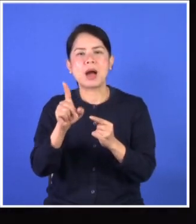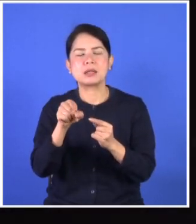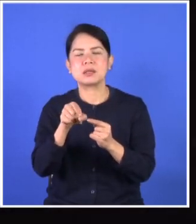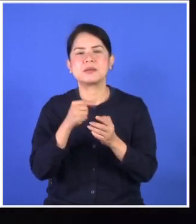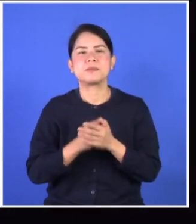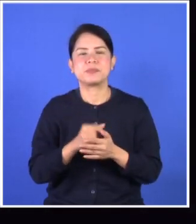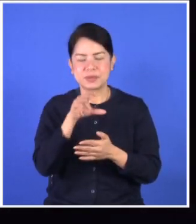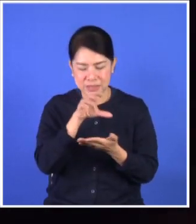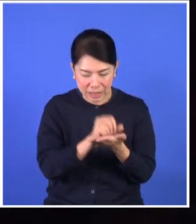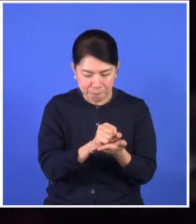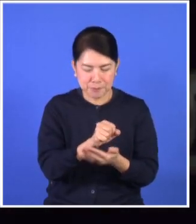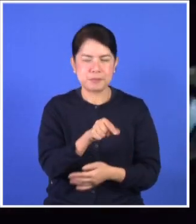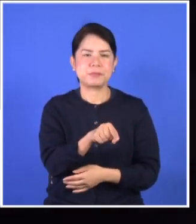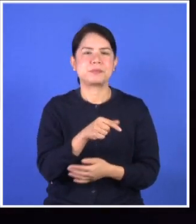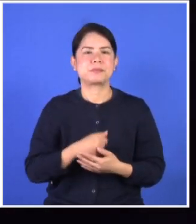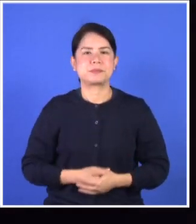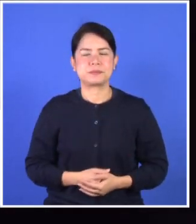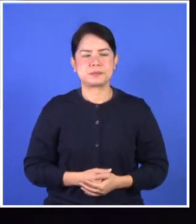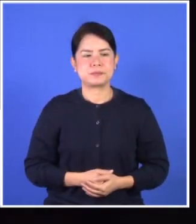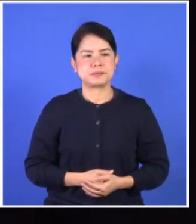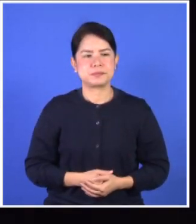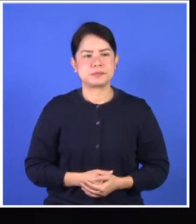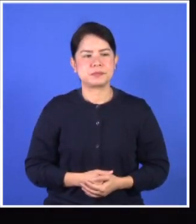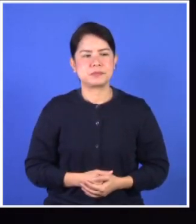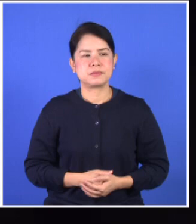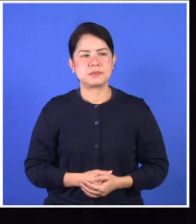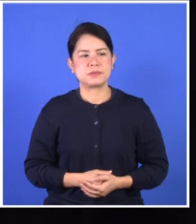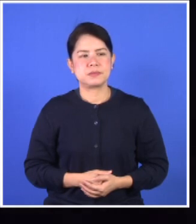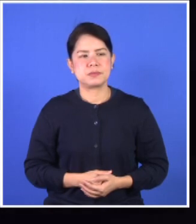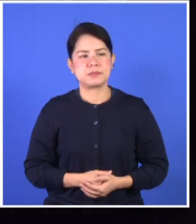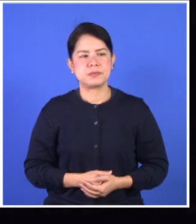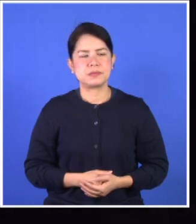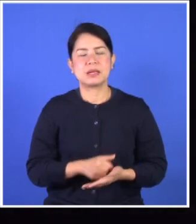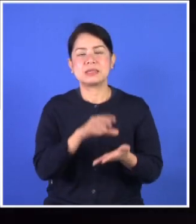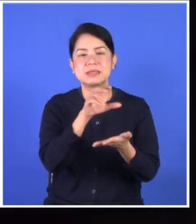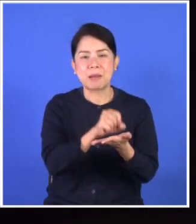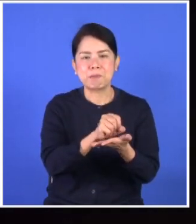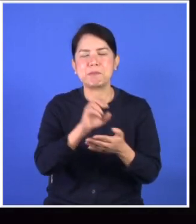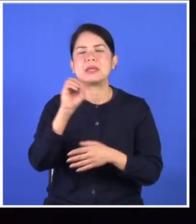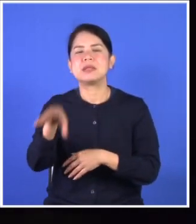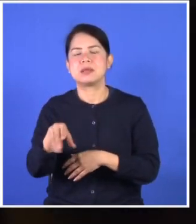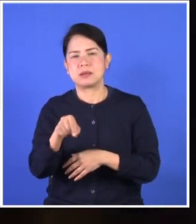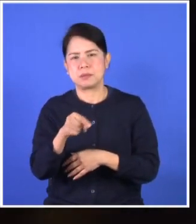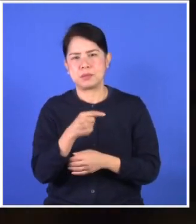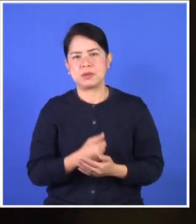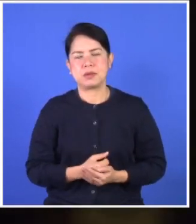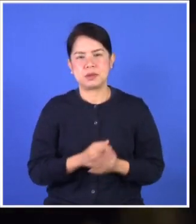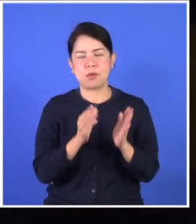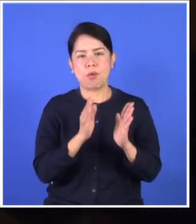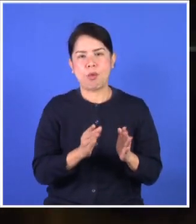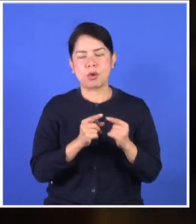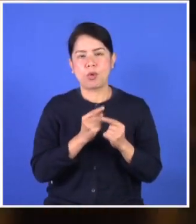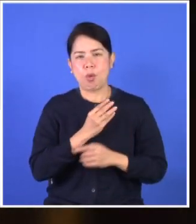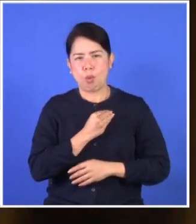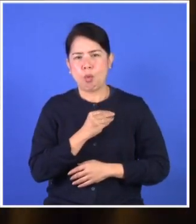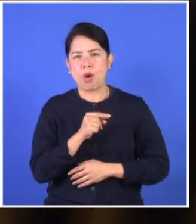จับง่ายด้วยนะ ก็ตะปบปั๊บเขาให้ มือตะปบเนี่ยอยู่เลย แล้วก็เอาออกนอกบ้านไปแต่จริงๆคือเรื่องนี้อยู่เข้าใจคนเขากลัวเนี่ยเขาก็กลัวจริ